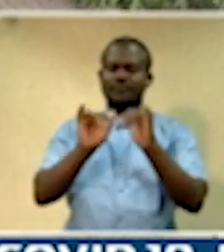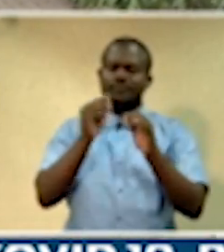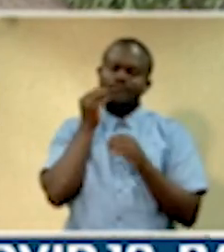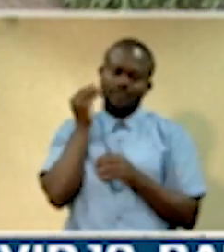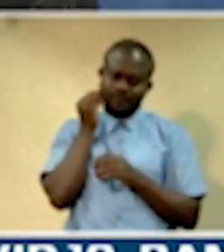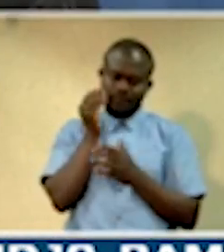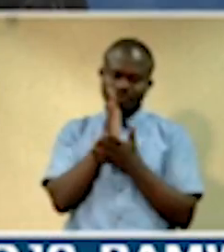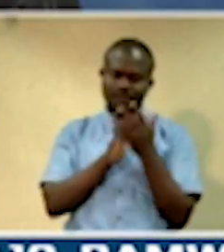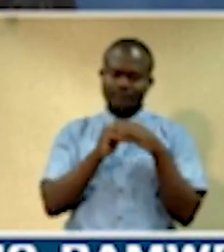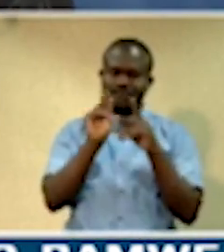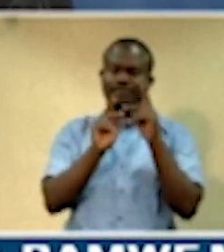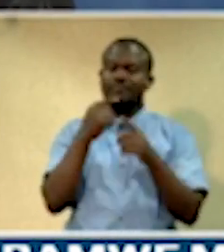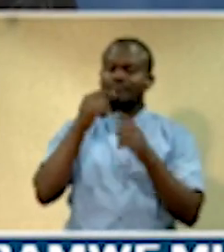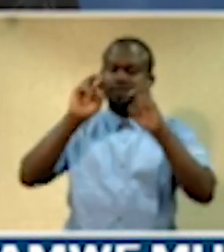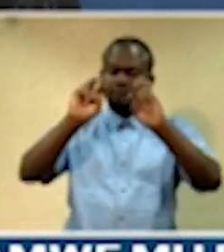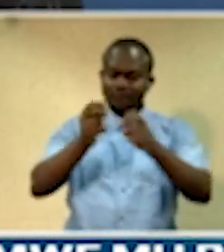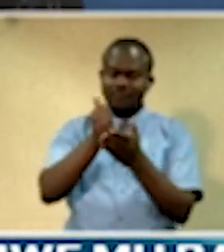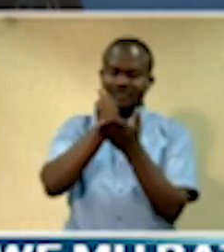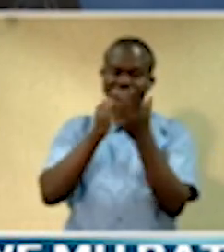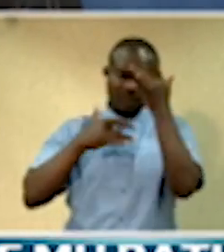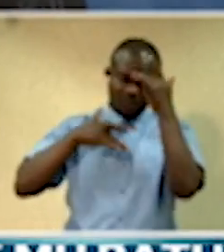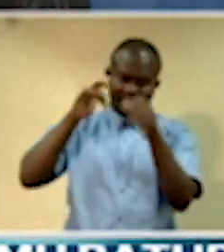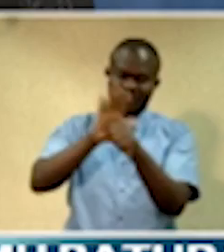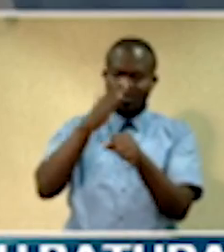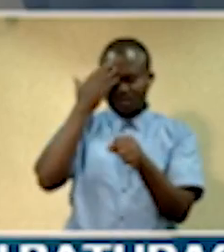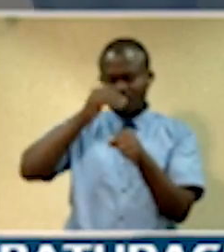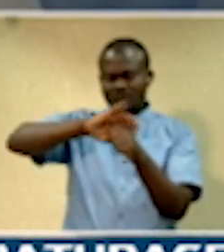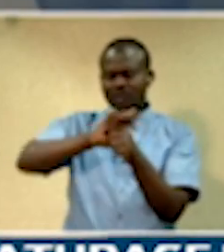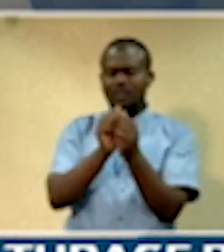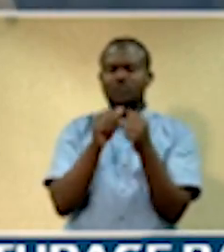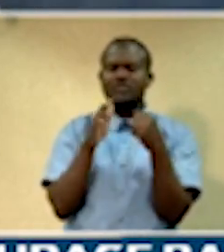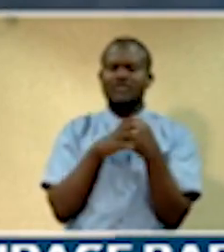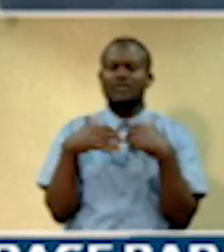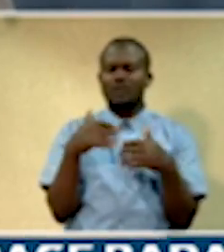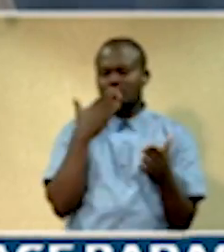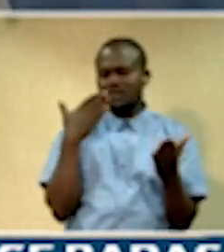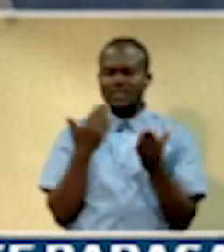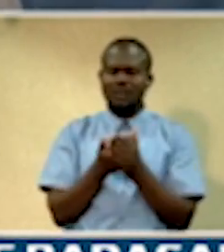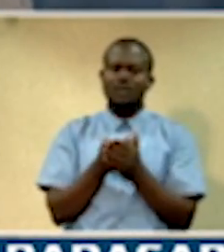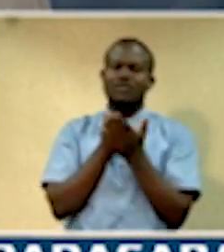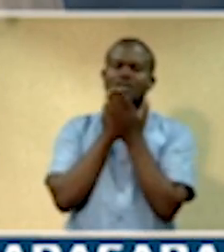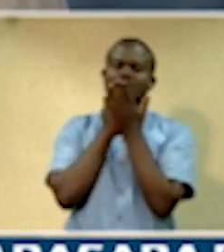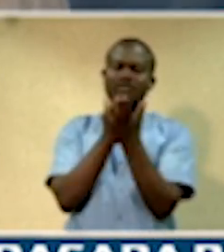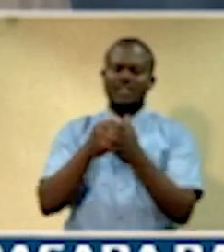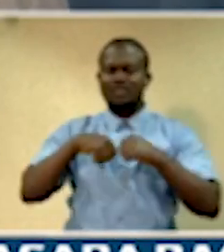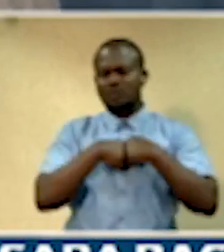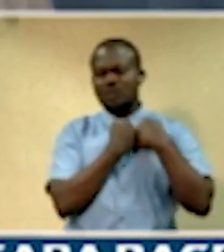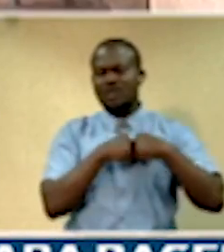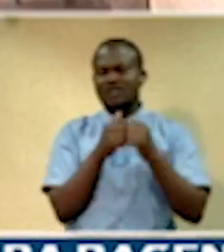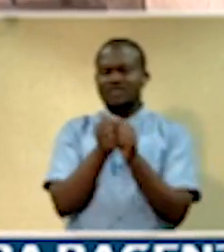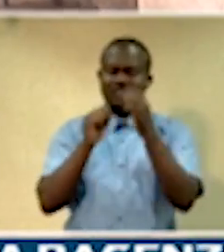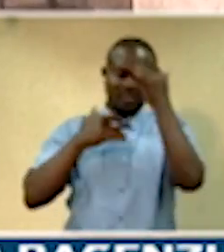mu baturage bemeza ko uyu muti ufasha abarembejwe n'icyorezo cya COVID-19 ari inkuru nziza iganisha ku cyizere cyo guhangana n'iki